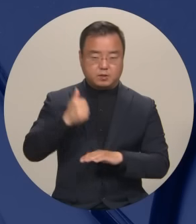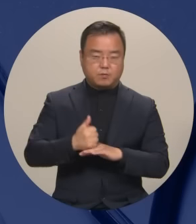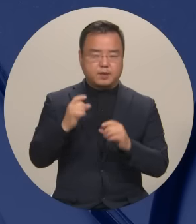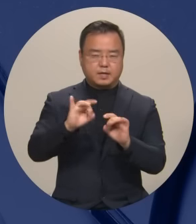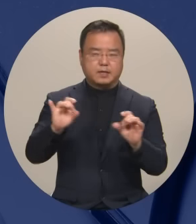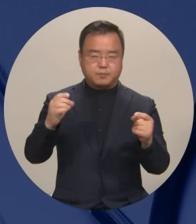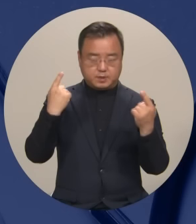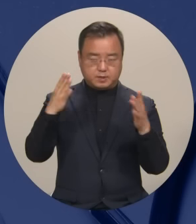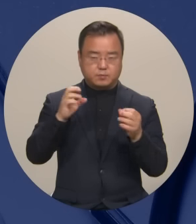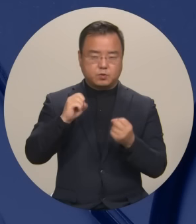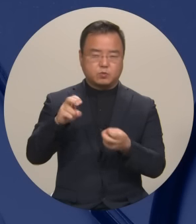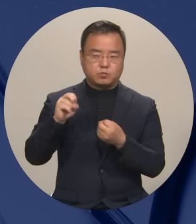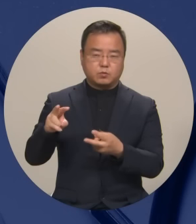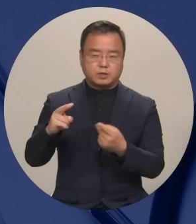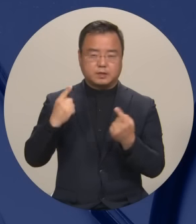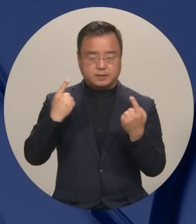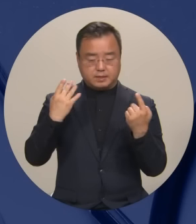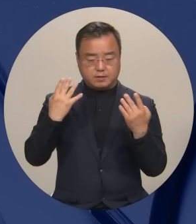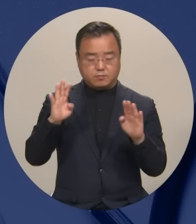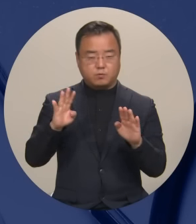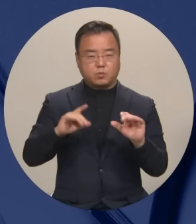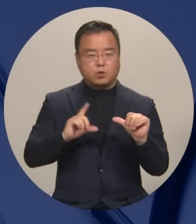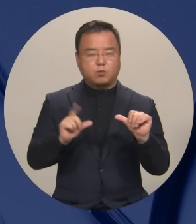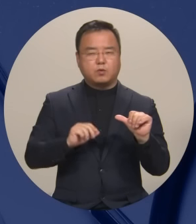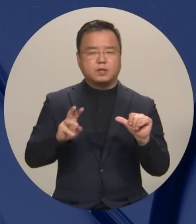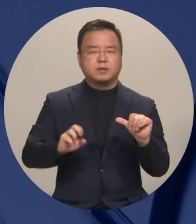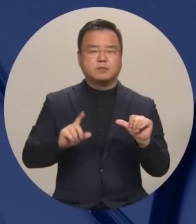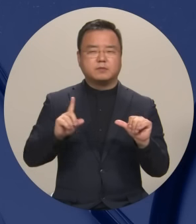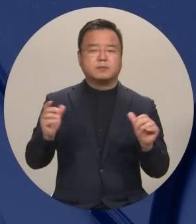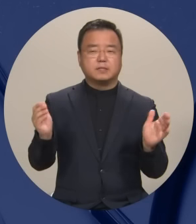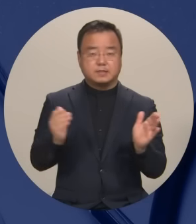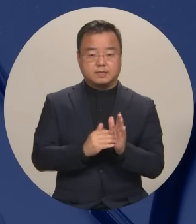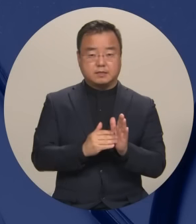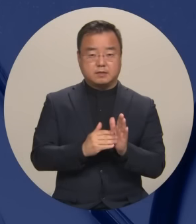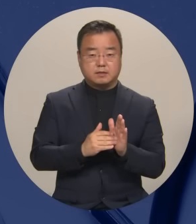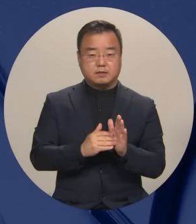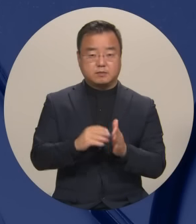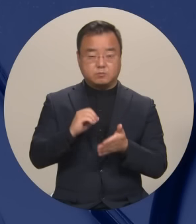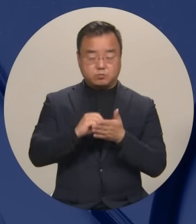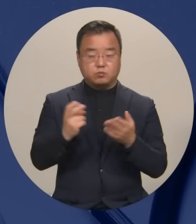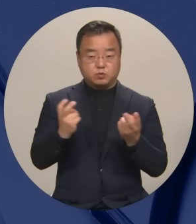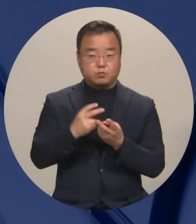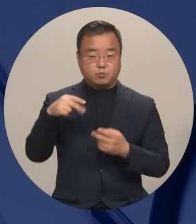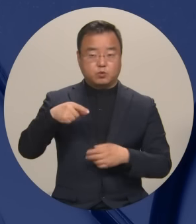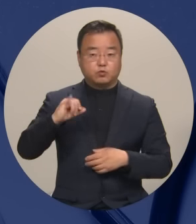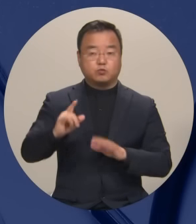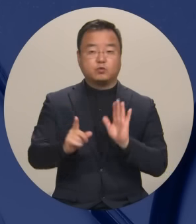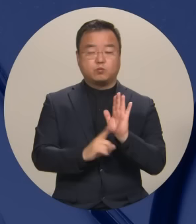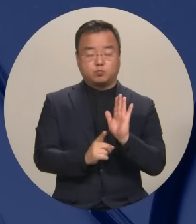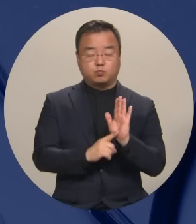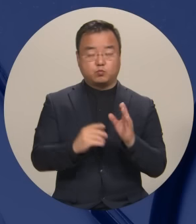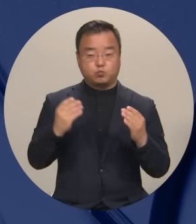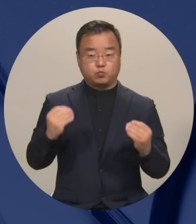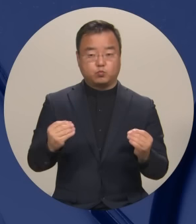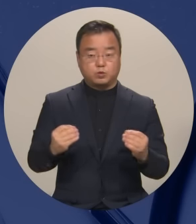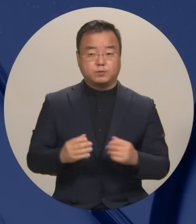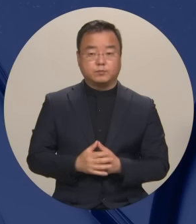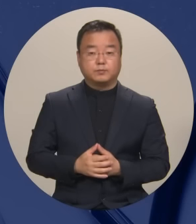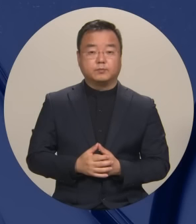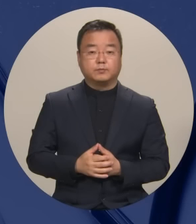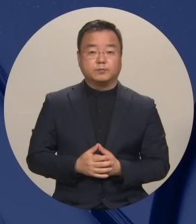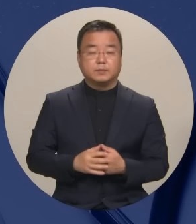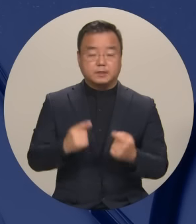전달하고 대학은 31일까지 수십 5집 요강을 공표하면 올해 의대 증원 절차는 사실상 마무리하게 됩니다